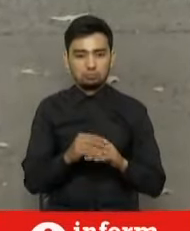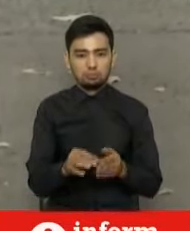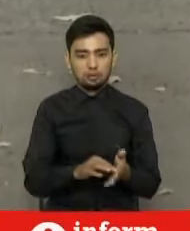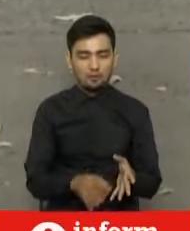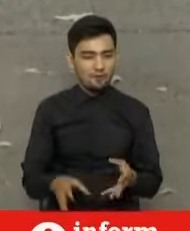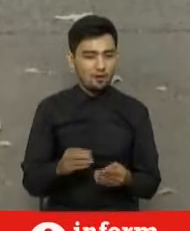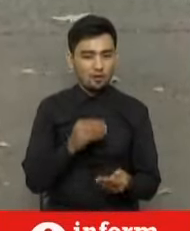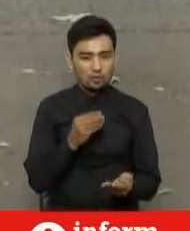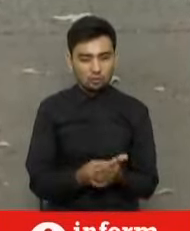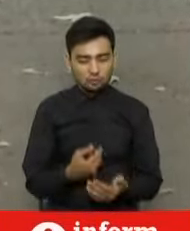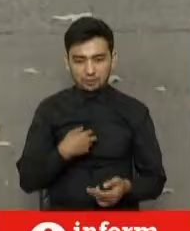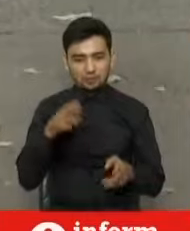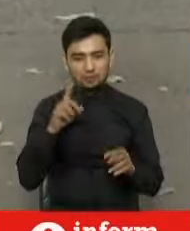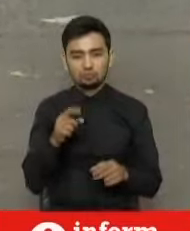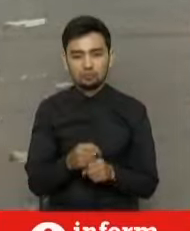дорого. Білмеймін.